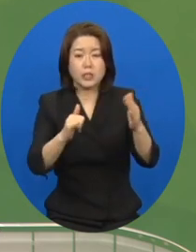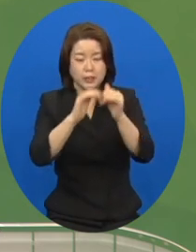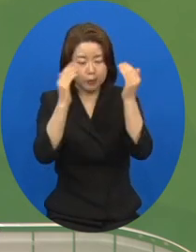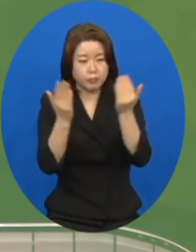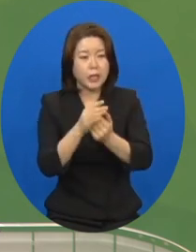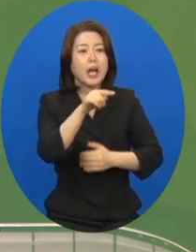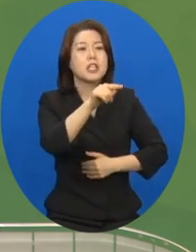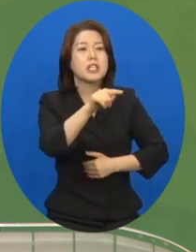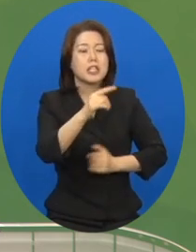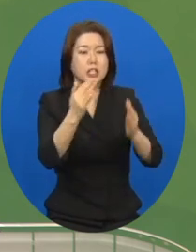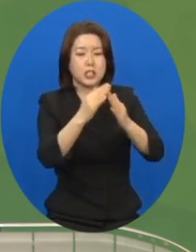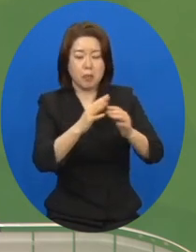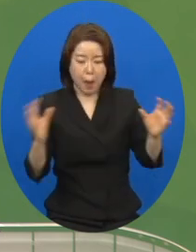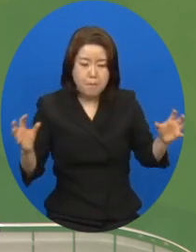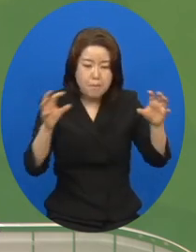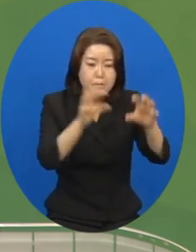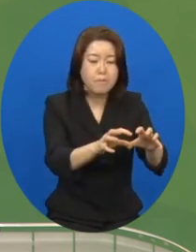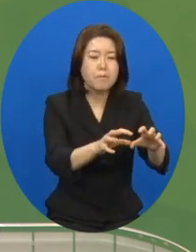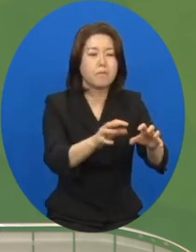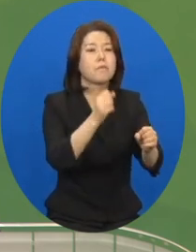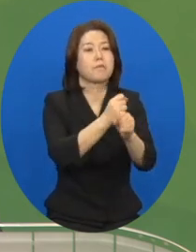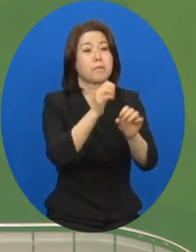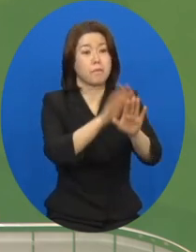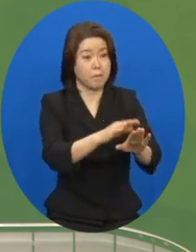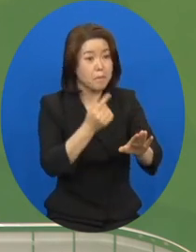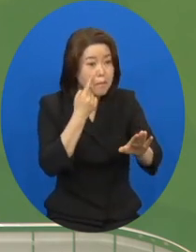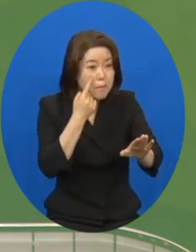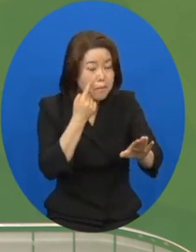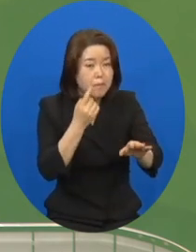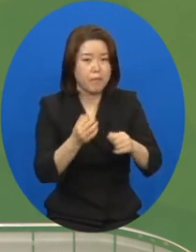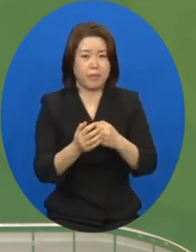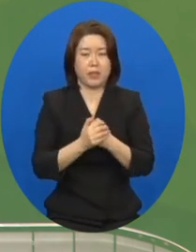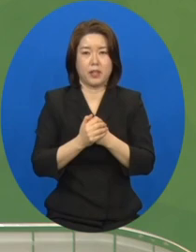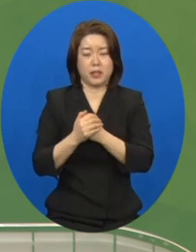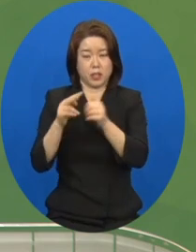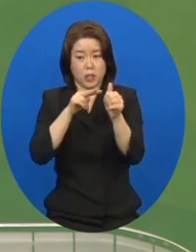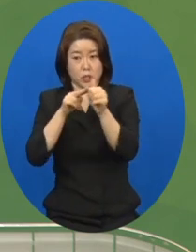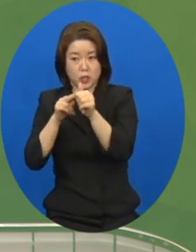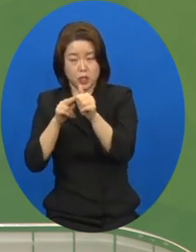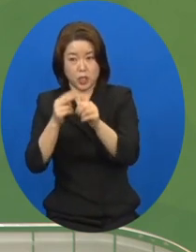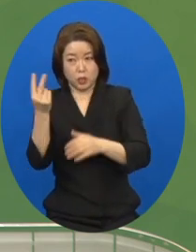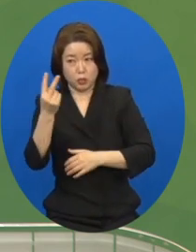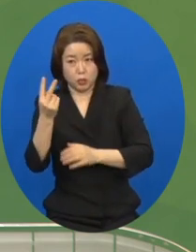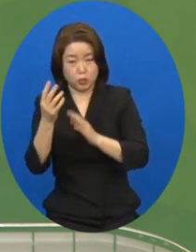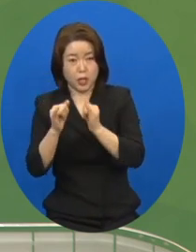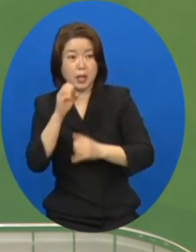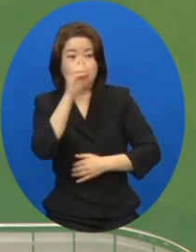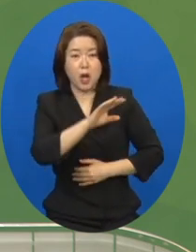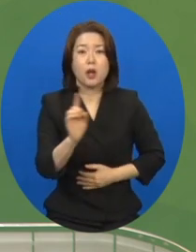당신의 집에 모여 있게 하시오. 정탐꾼이 제시한 답이 뭡니까?